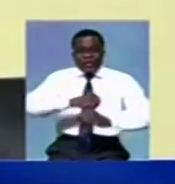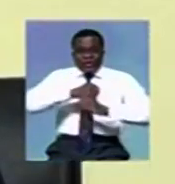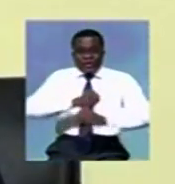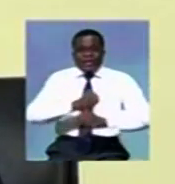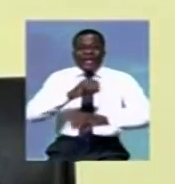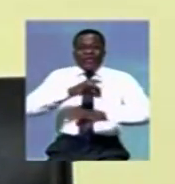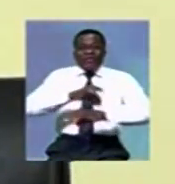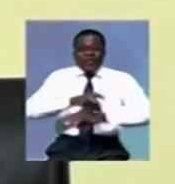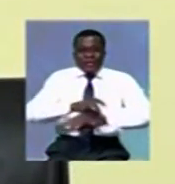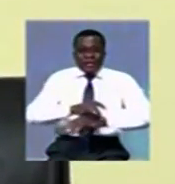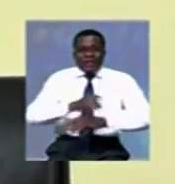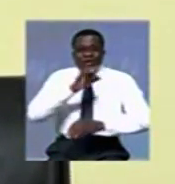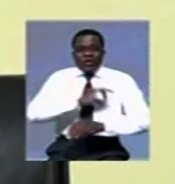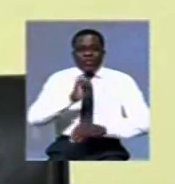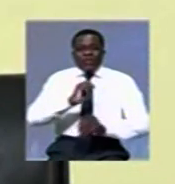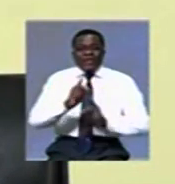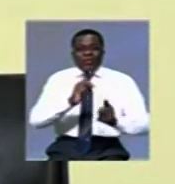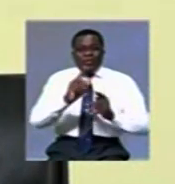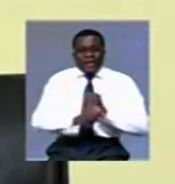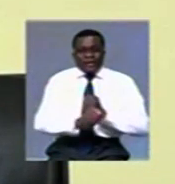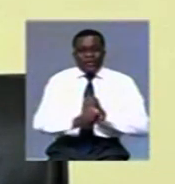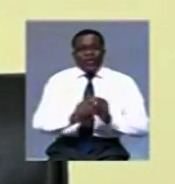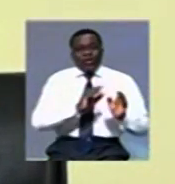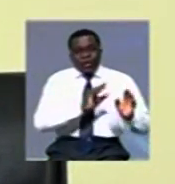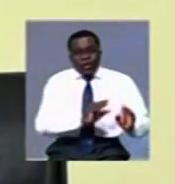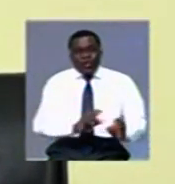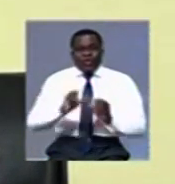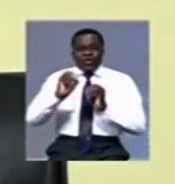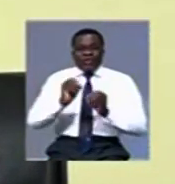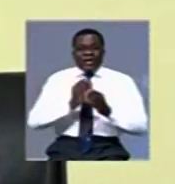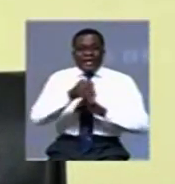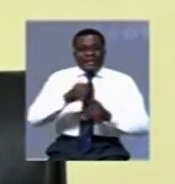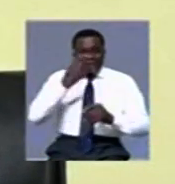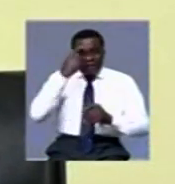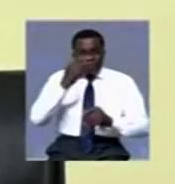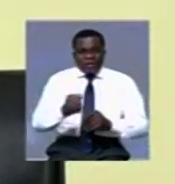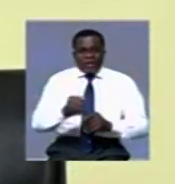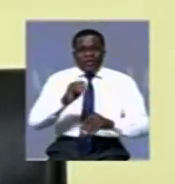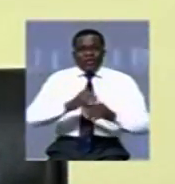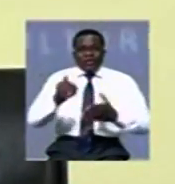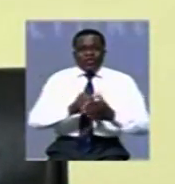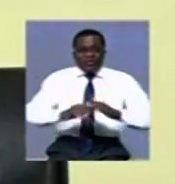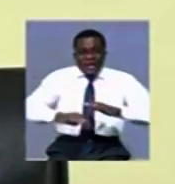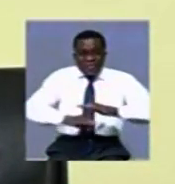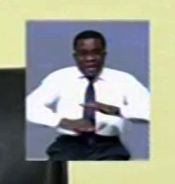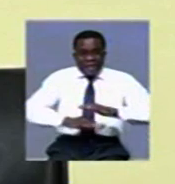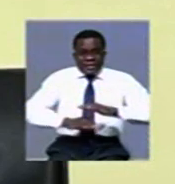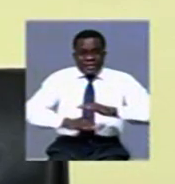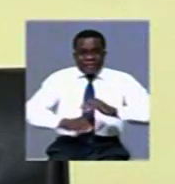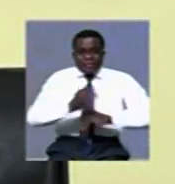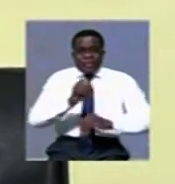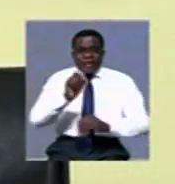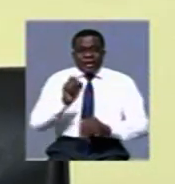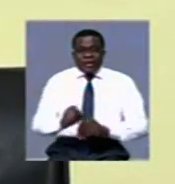sécurisation foncière au profit de nos populations. On repart à travers ce mémorandum sur de nouvelles bases. Et